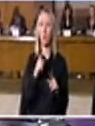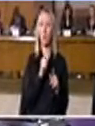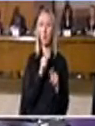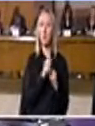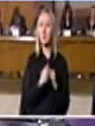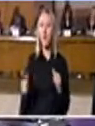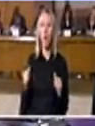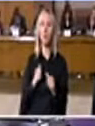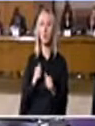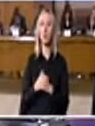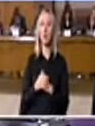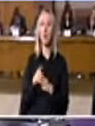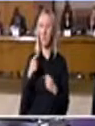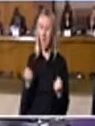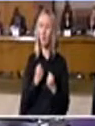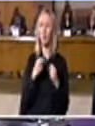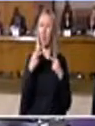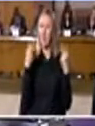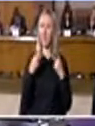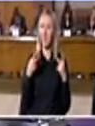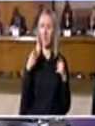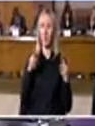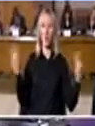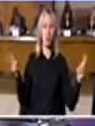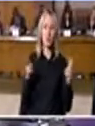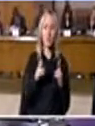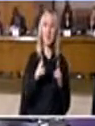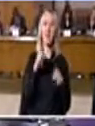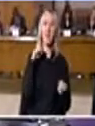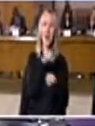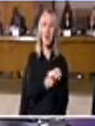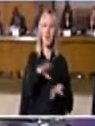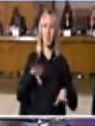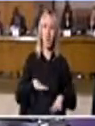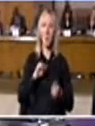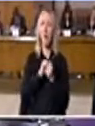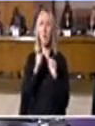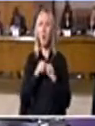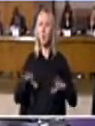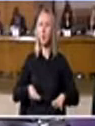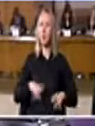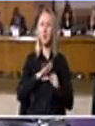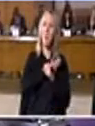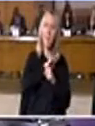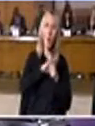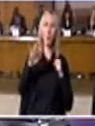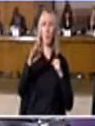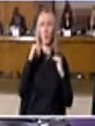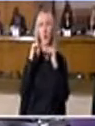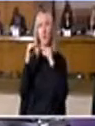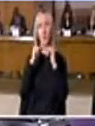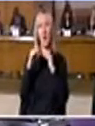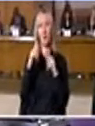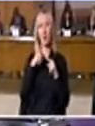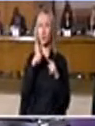još uvek aktualne teme su suzbijanje nasilja nad ženama, borbu žena za punu ravnopravnost, jer su na tom